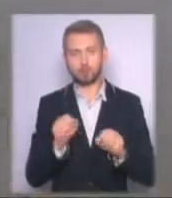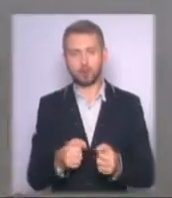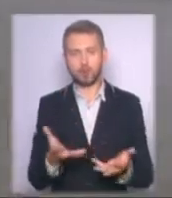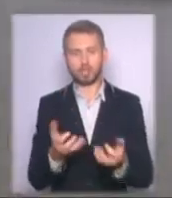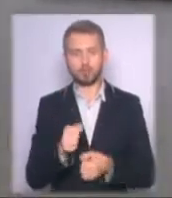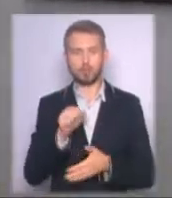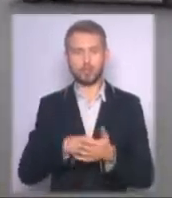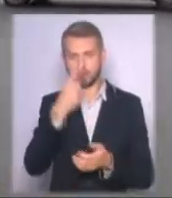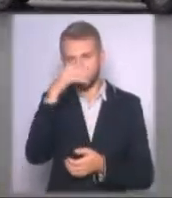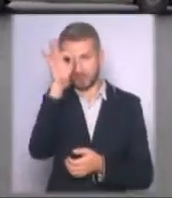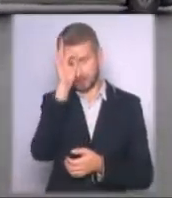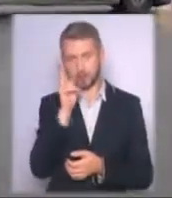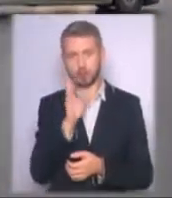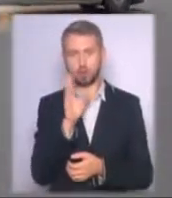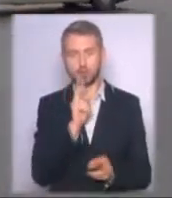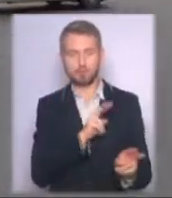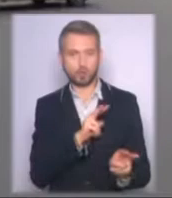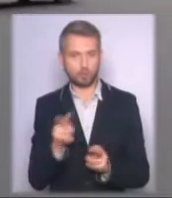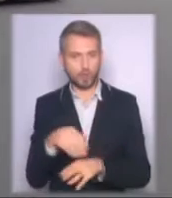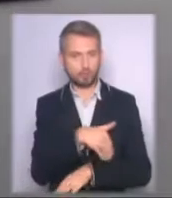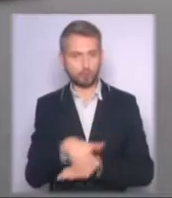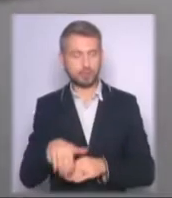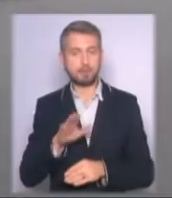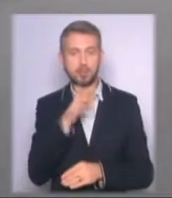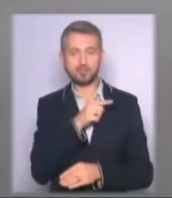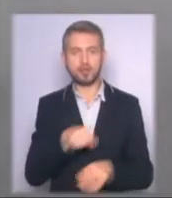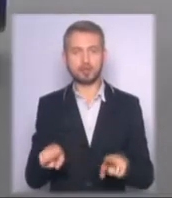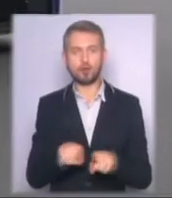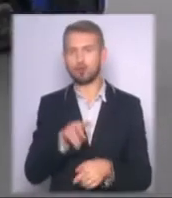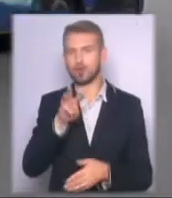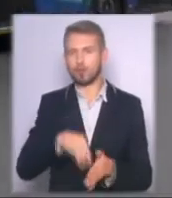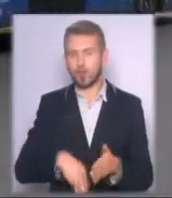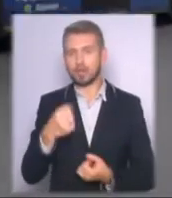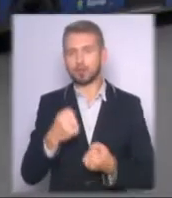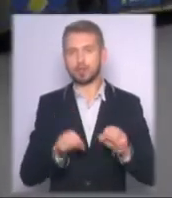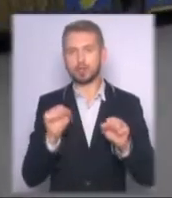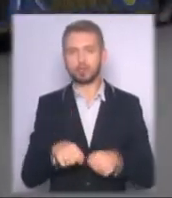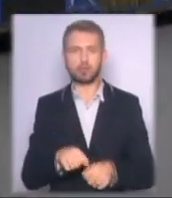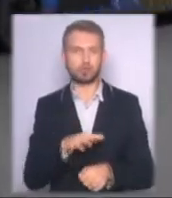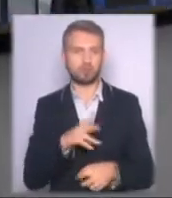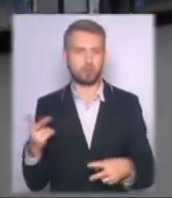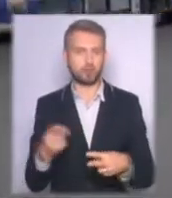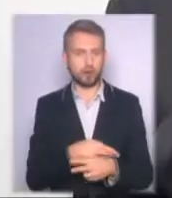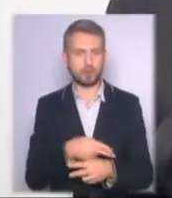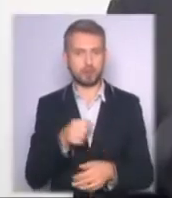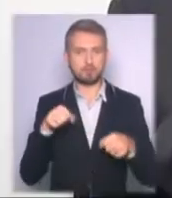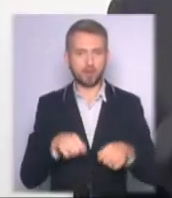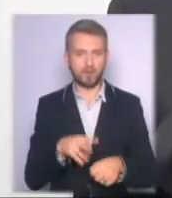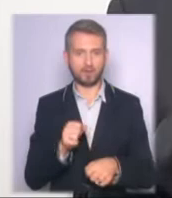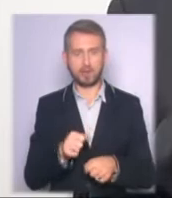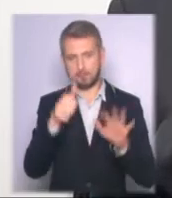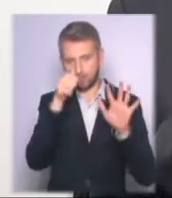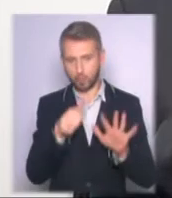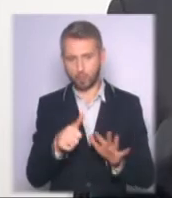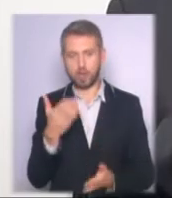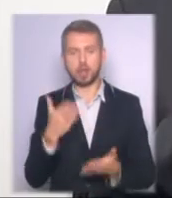від поліцейських, які патрулюватимуть вулиці. Під час такого штрафування водій може позбавитися прав на півроку. Якщо